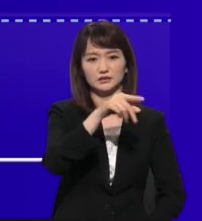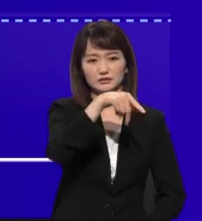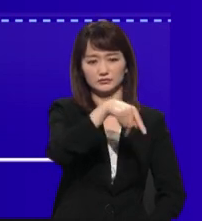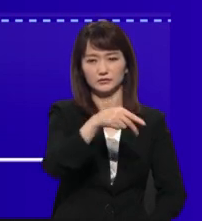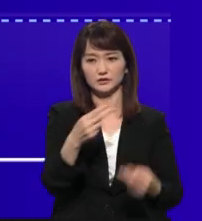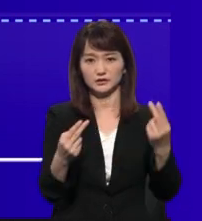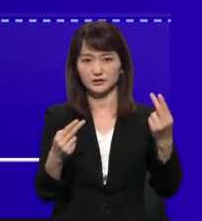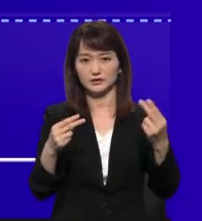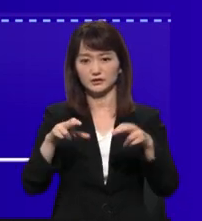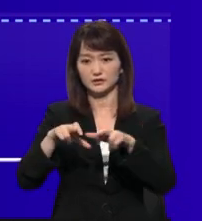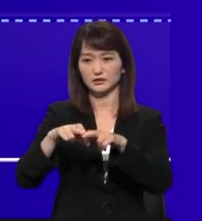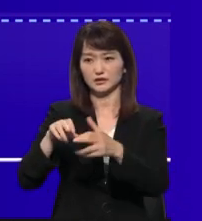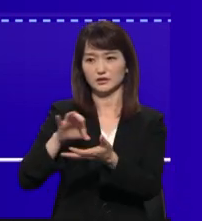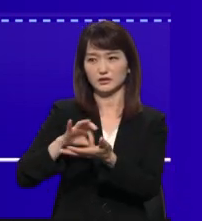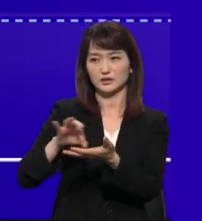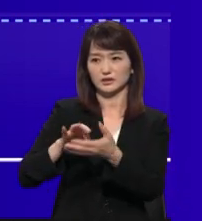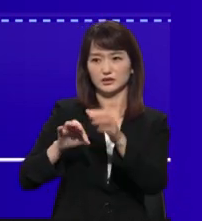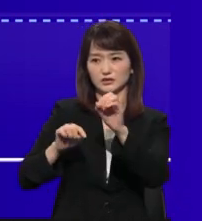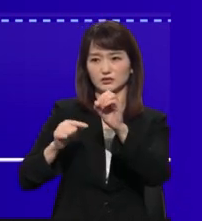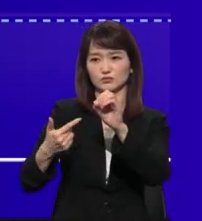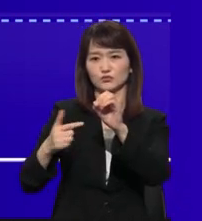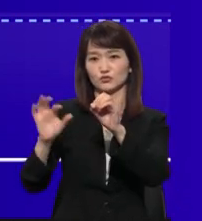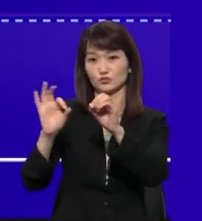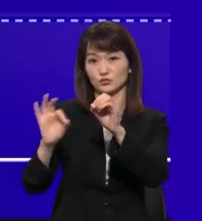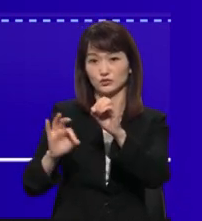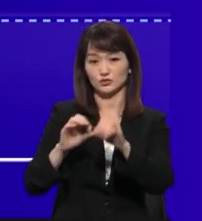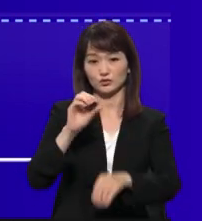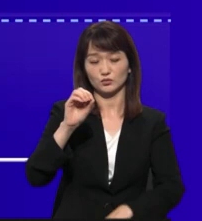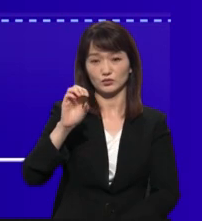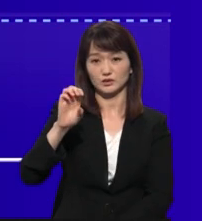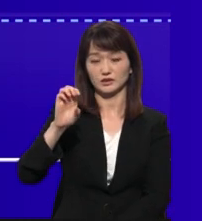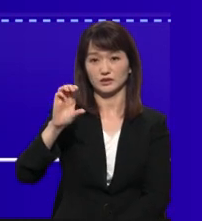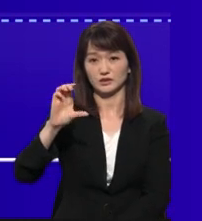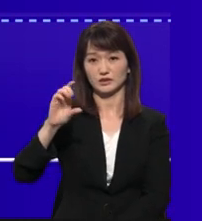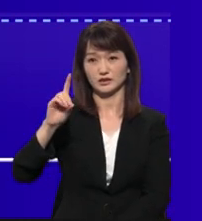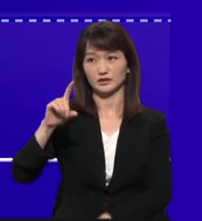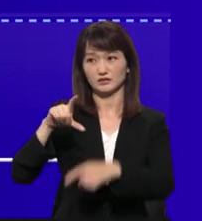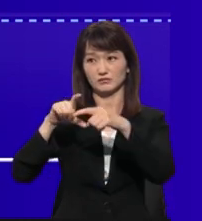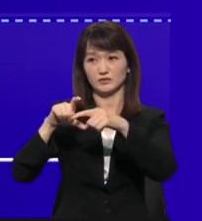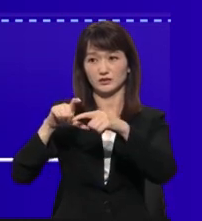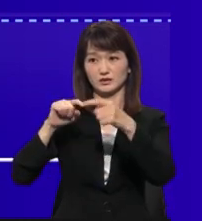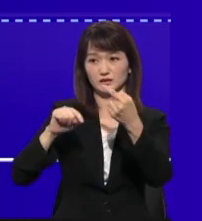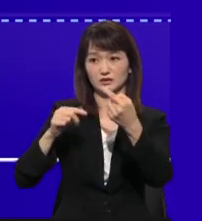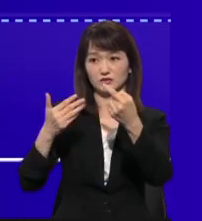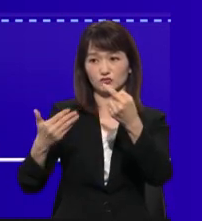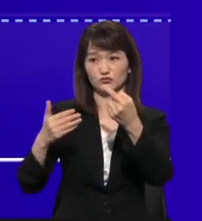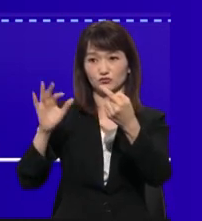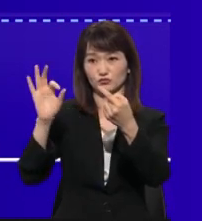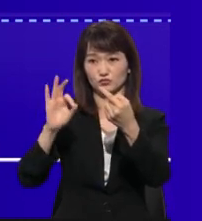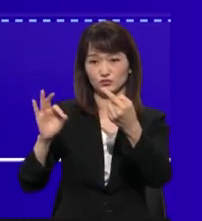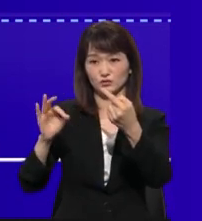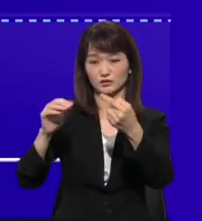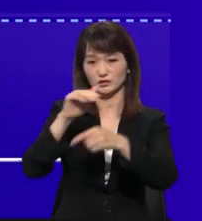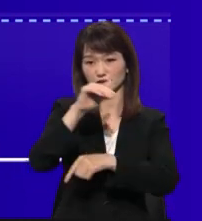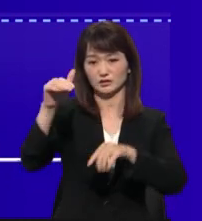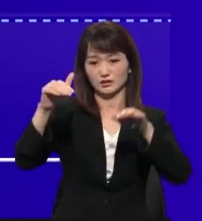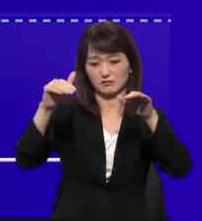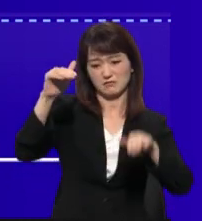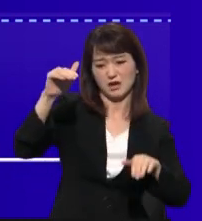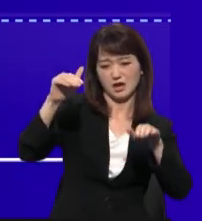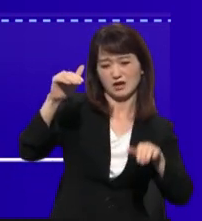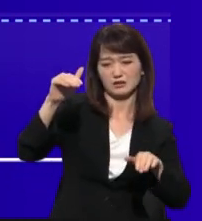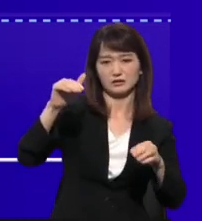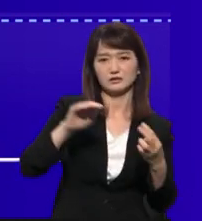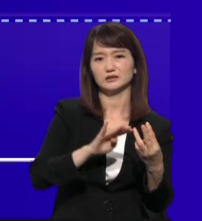장애인복지지출 규모가 우리나라는 0.6% 정도인데 OCD 평균은 1.9% 예 상당히 작은 거죠 3배 정도